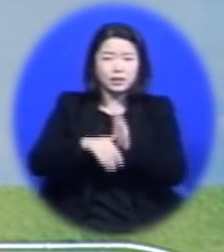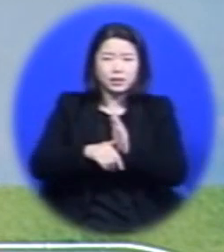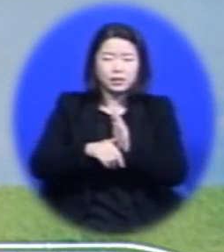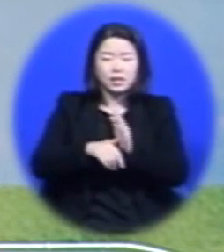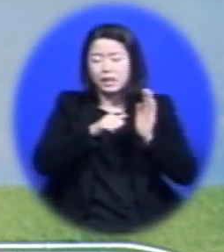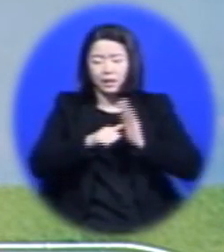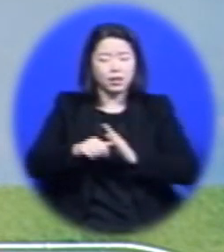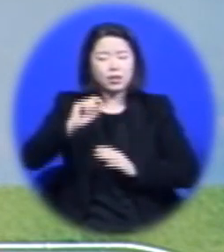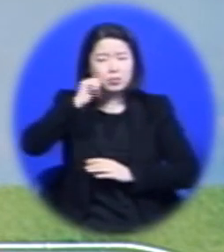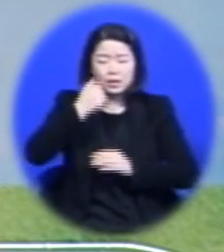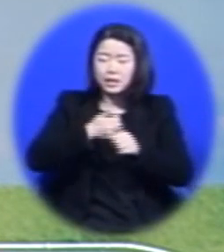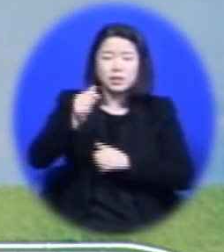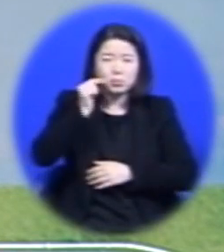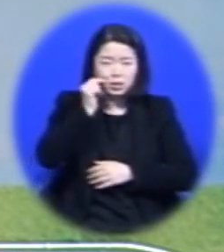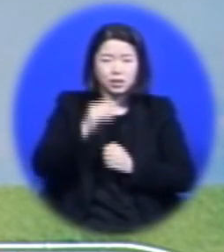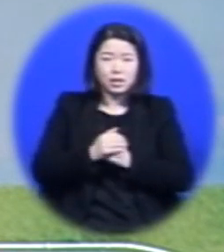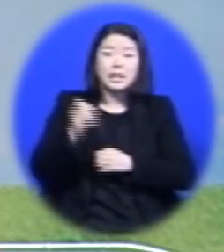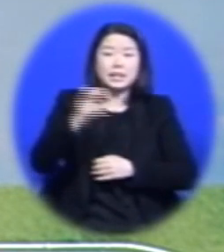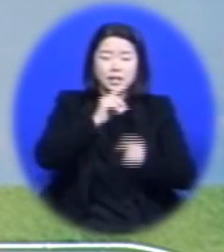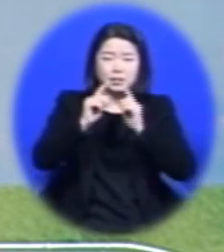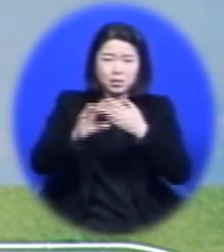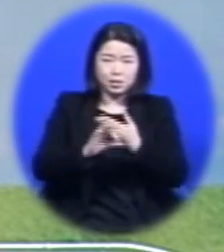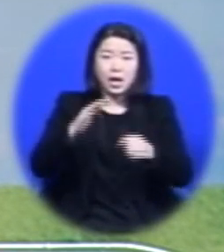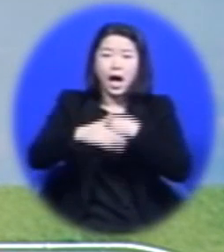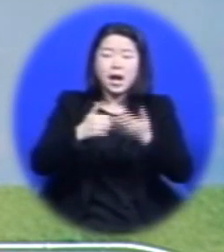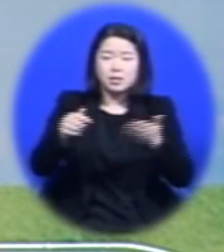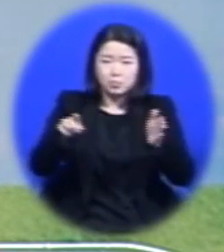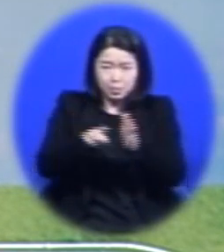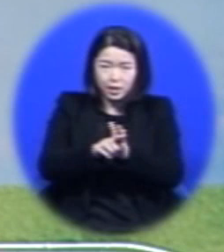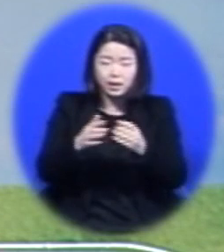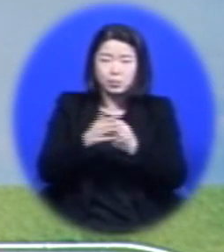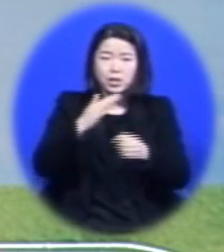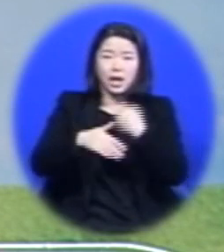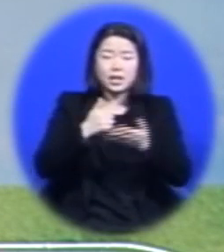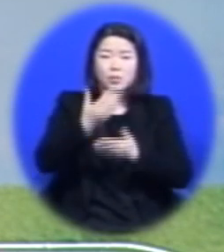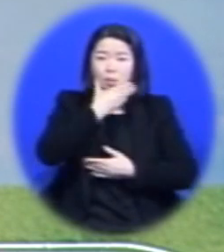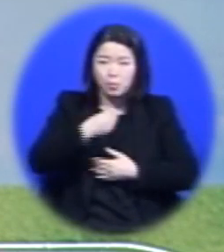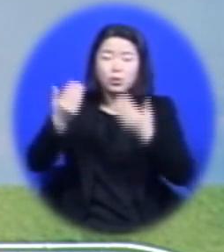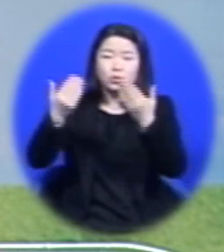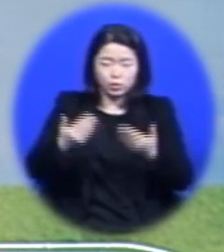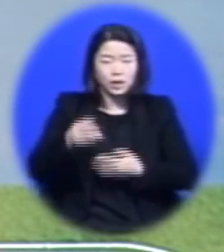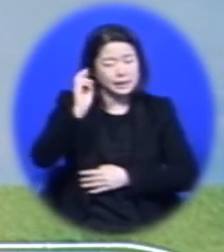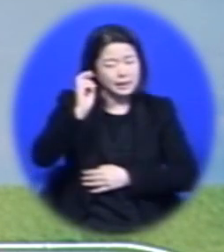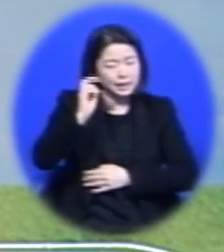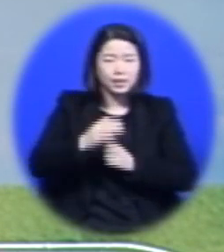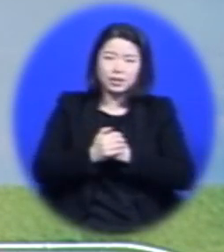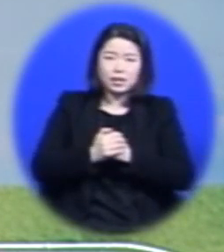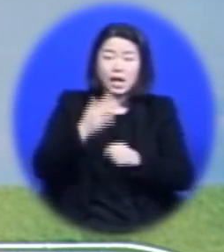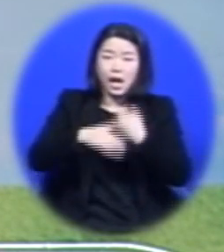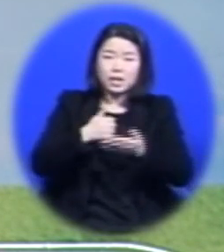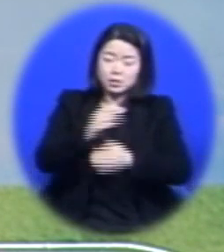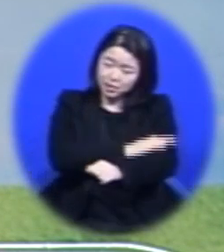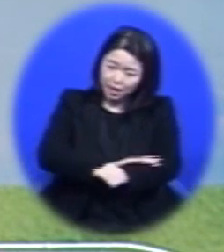못합니다 다시 말하면 하나님을 믿으니까 하나님이 복을 주시겠지 하나님을